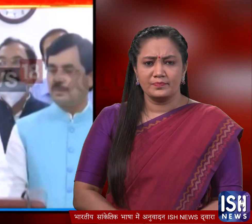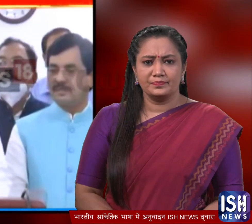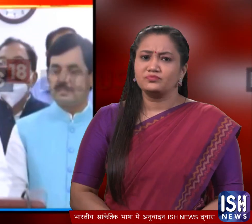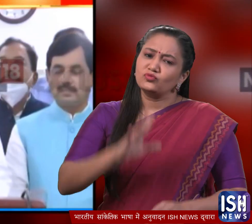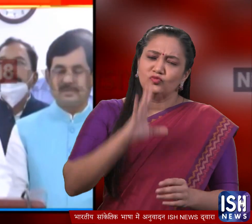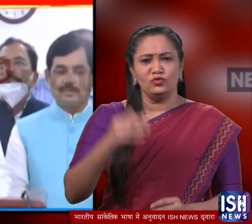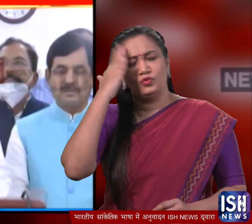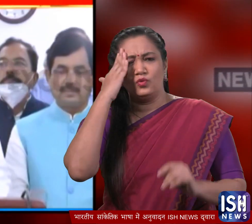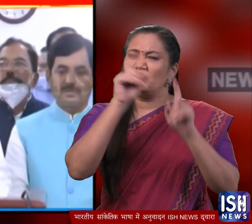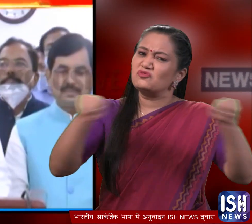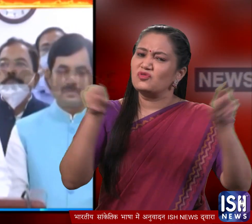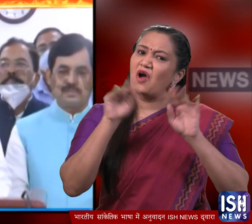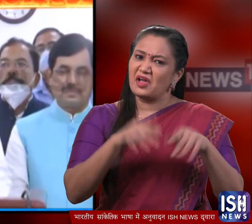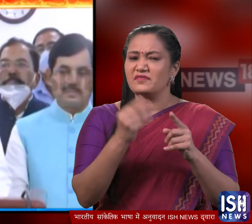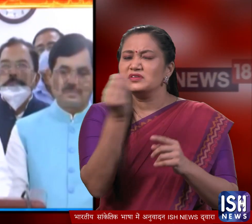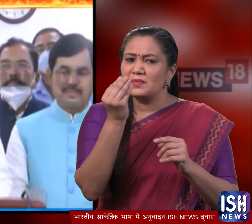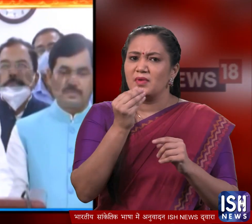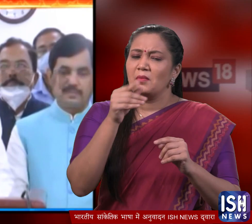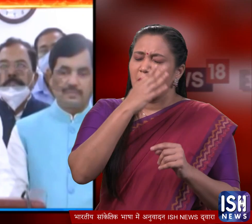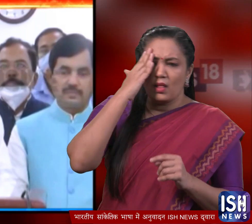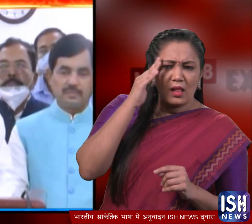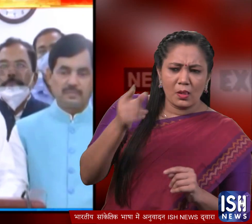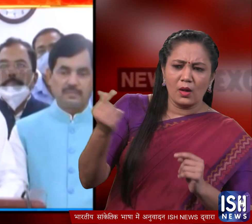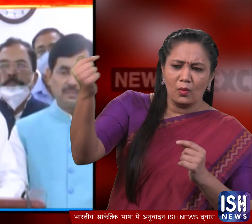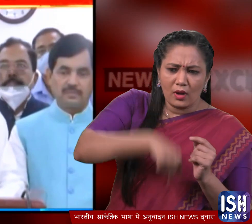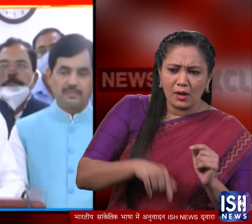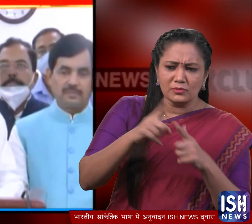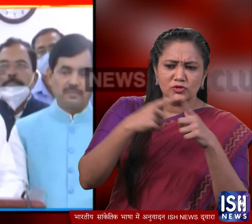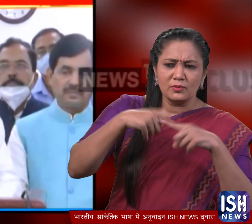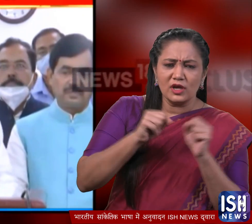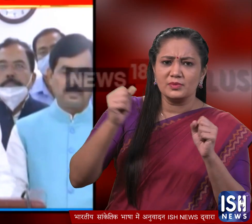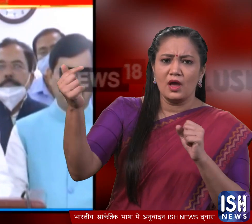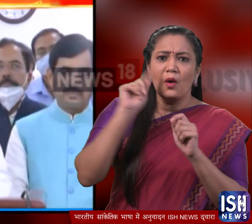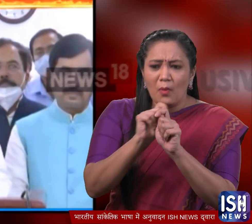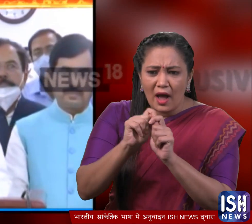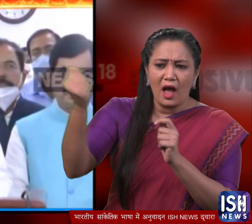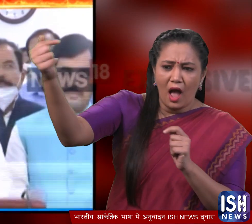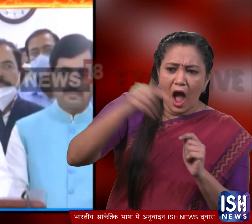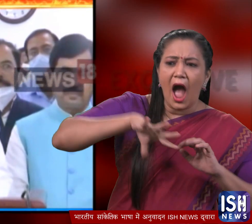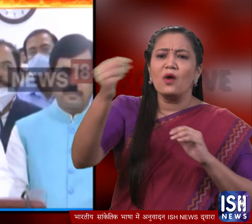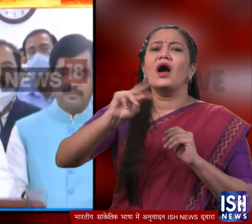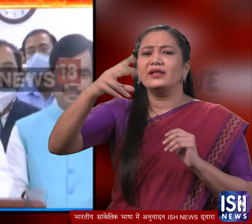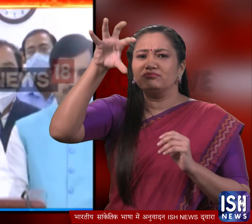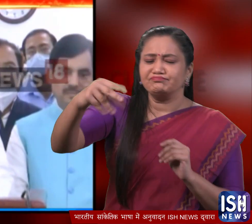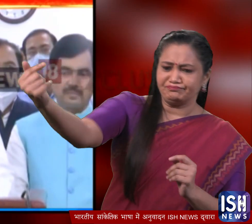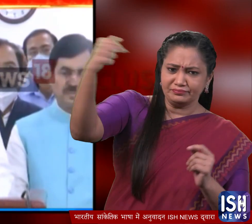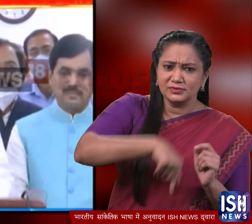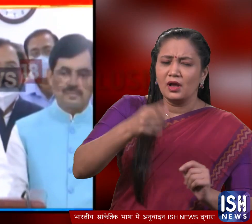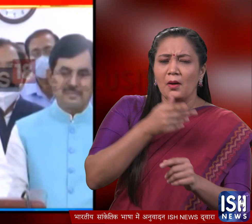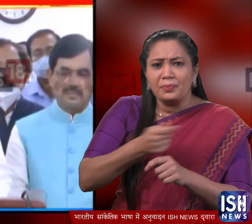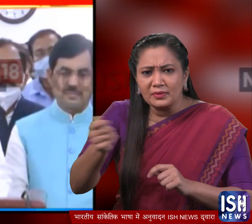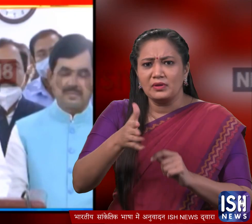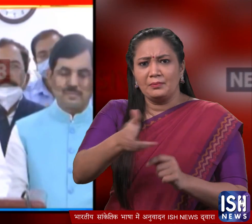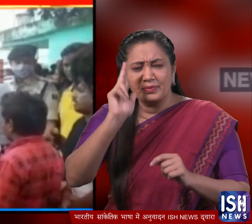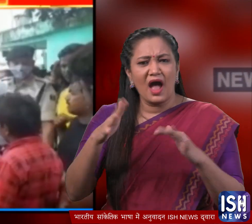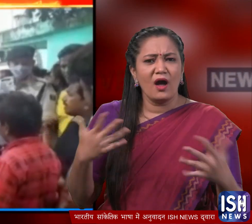वहाँ पर तो कोई गड़बड़ तो हो ही रहा है। कुछ लोग जानबूझ करके बाहर से जो लोग काम करने के लिए वहाँ पर पहुंचे हुए हैं, उनके साथ